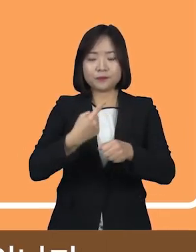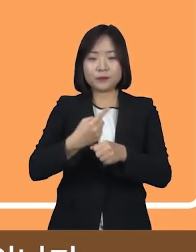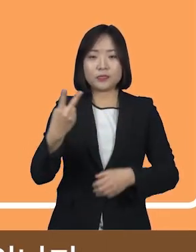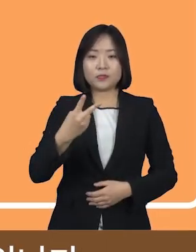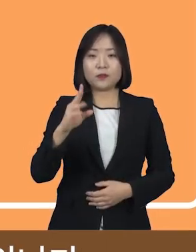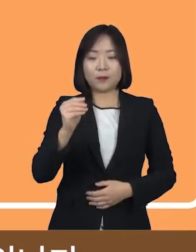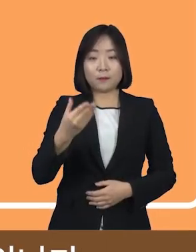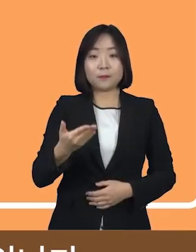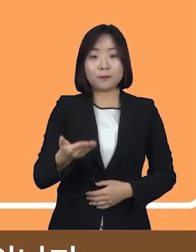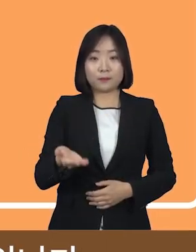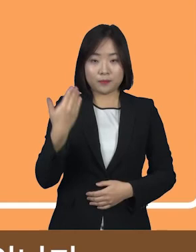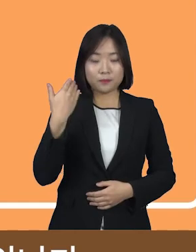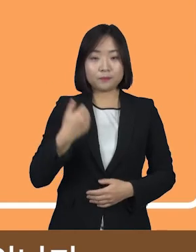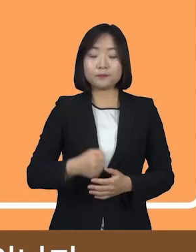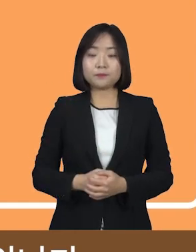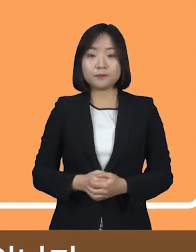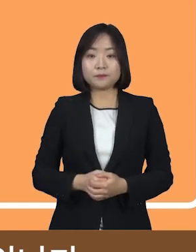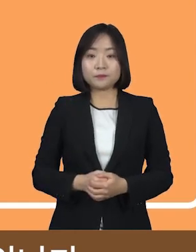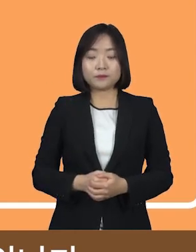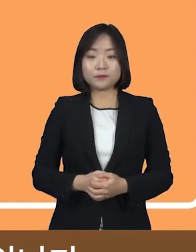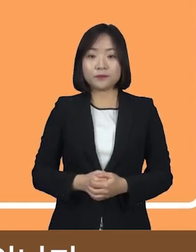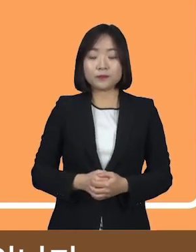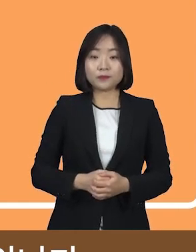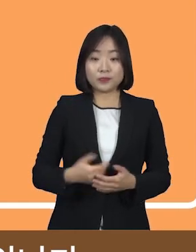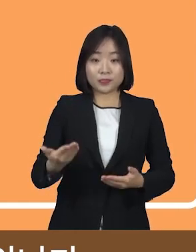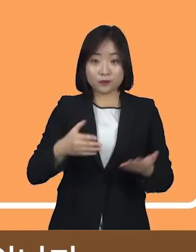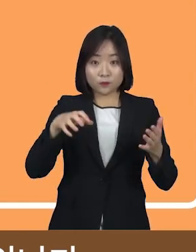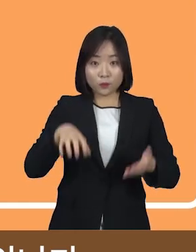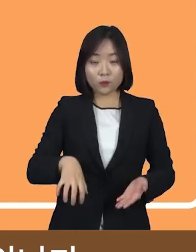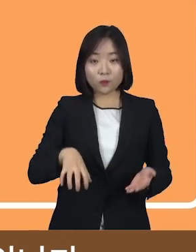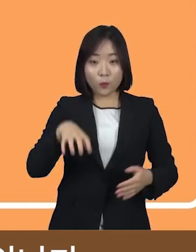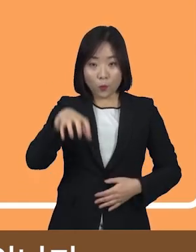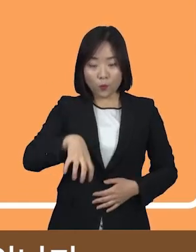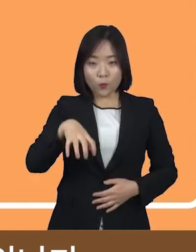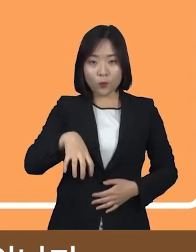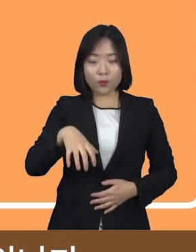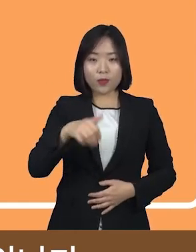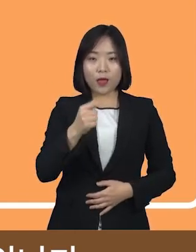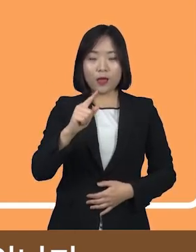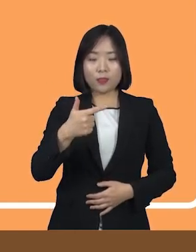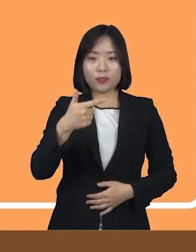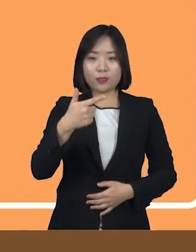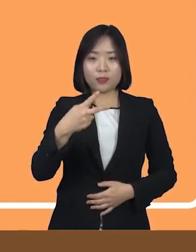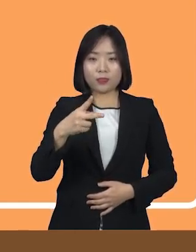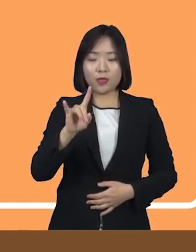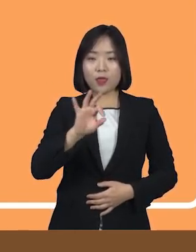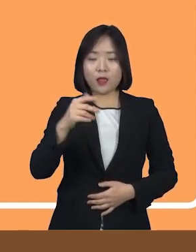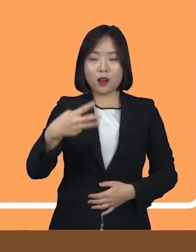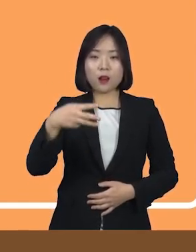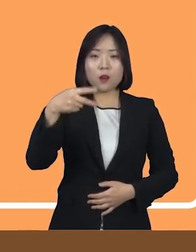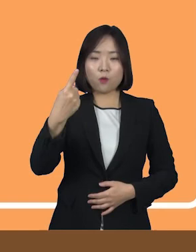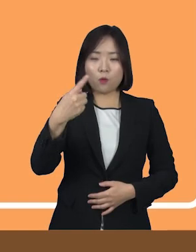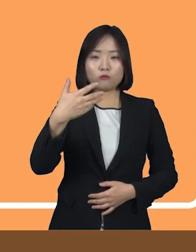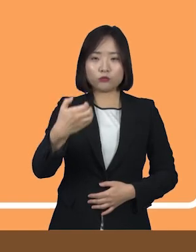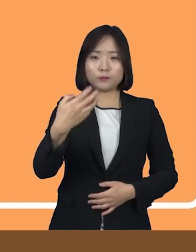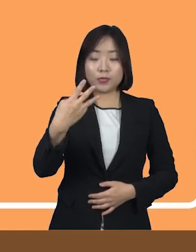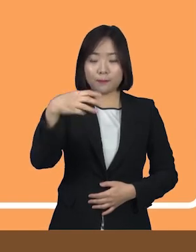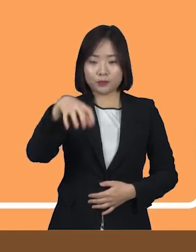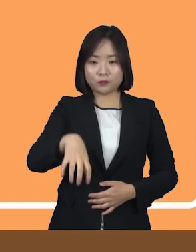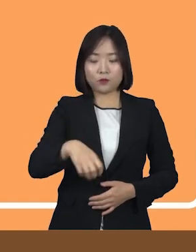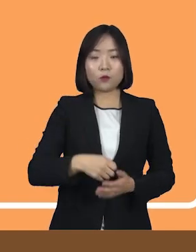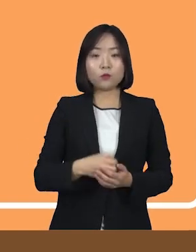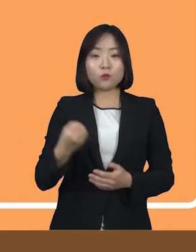2,200만 원 이상이며 근무지는 천안시 서북구 한대릴로 91입니다. 부강 정형외과